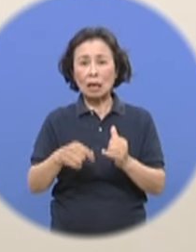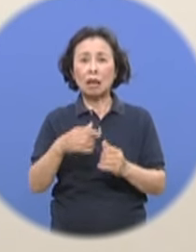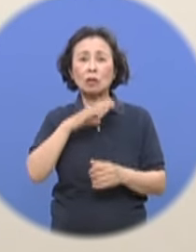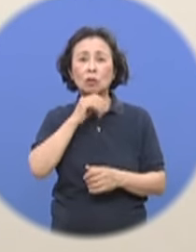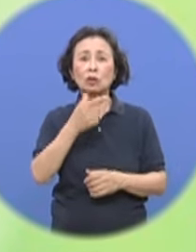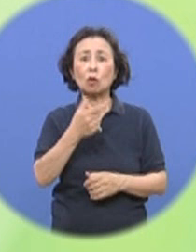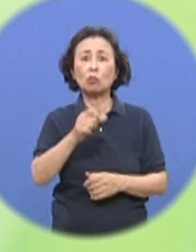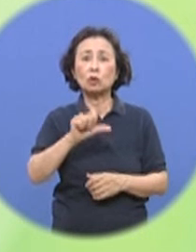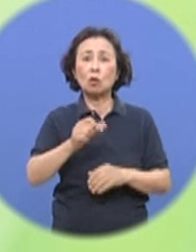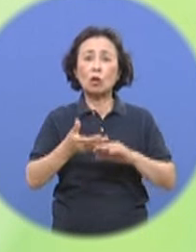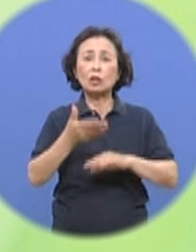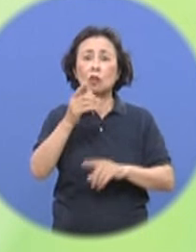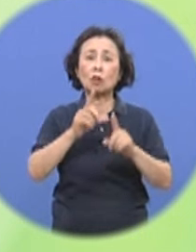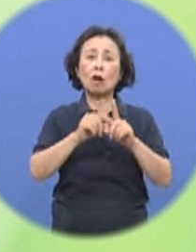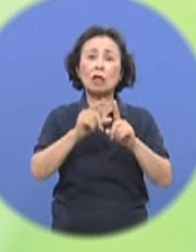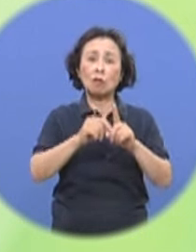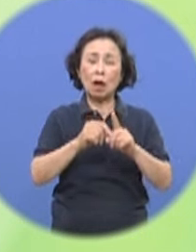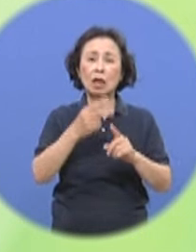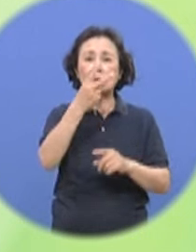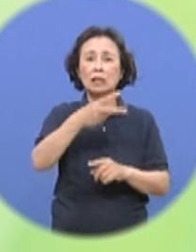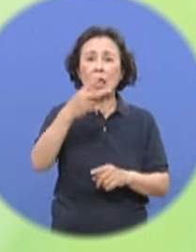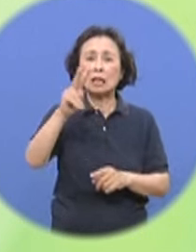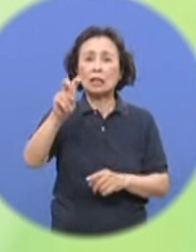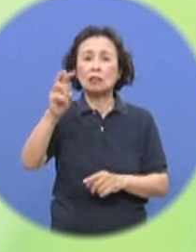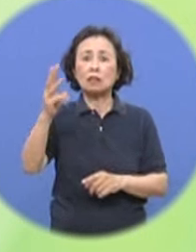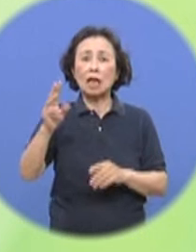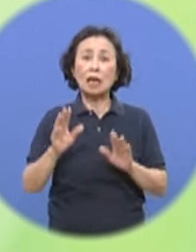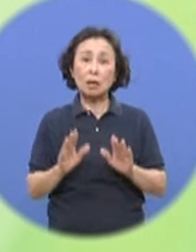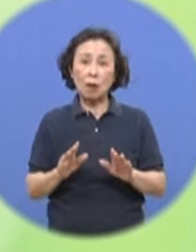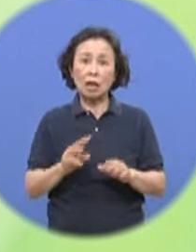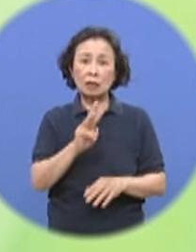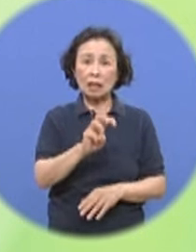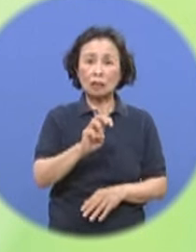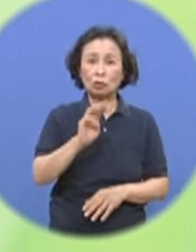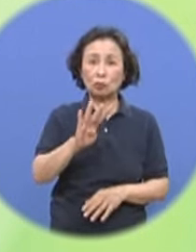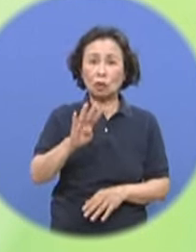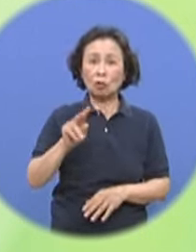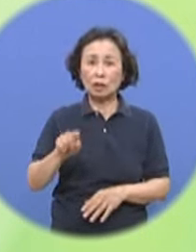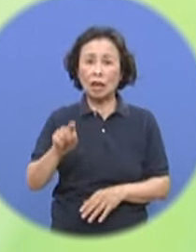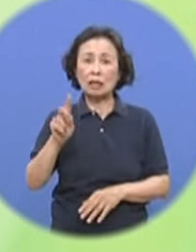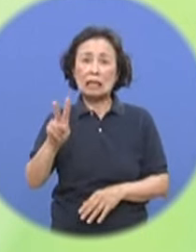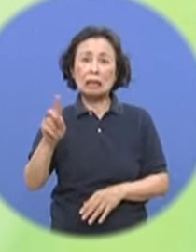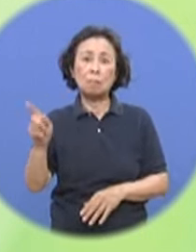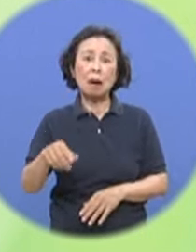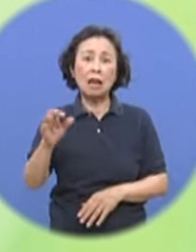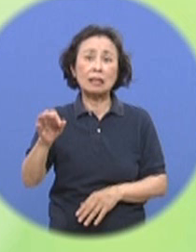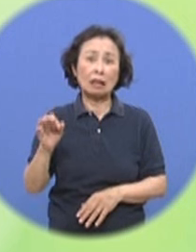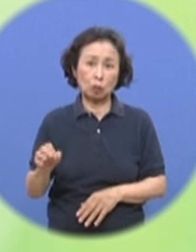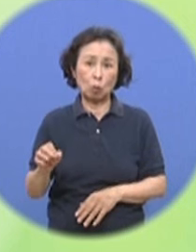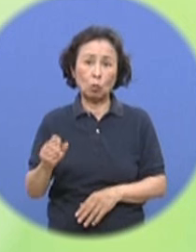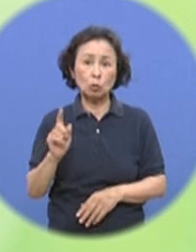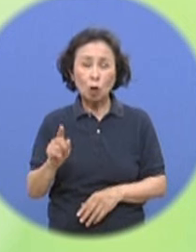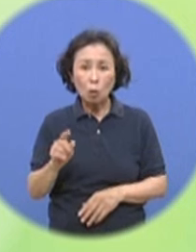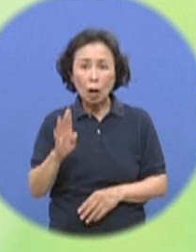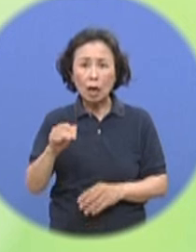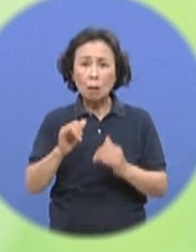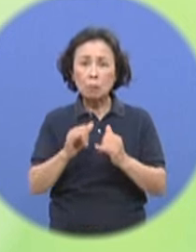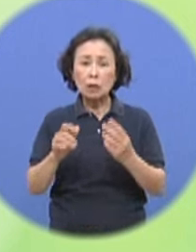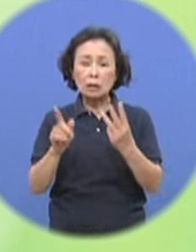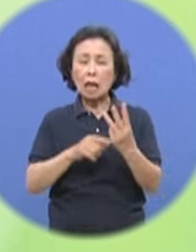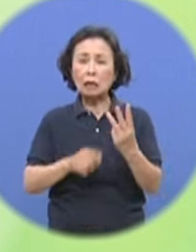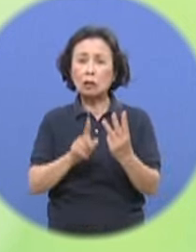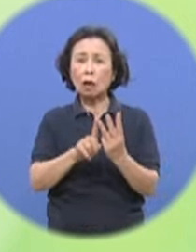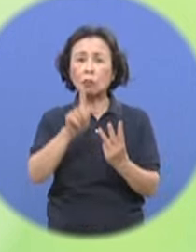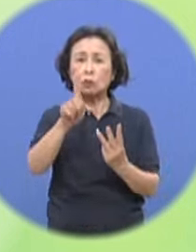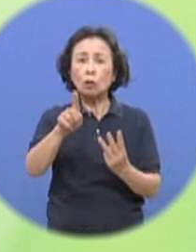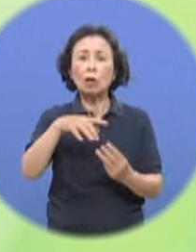上の割合は2023年現在 34.2% であり、県民の3人に1人が高齢者